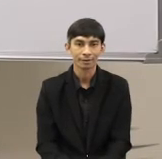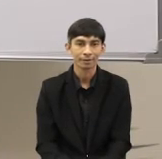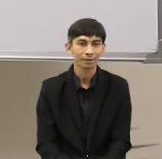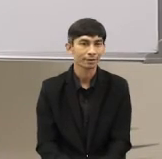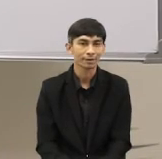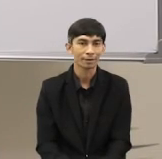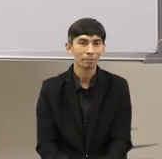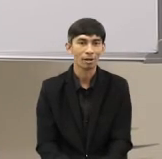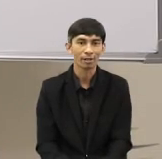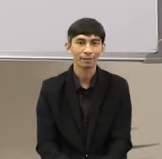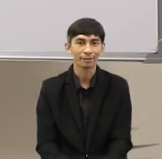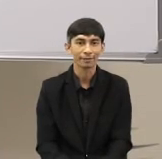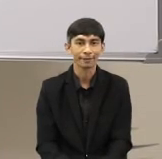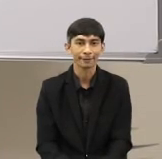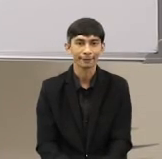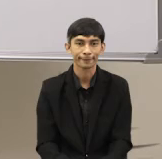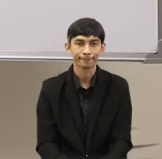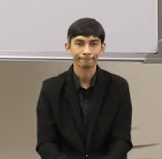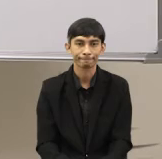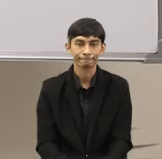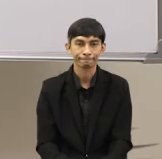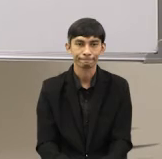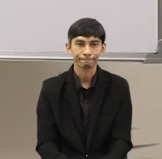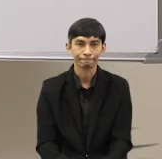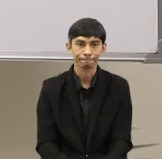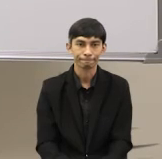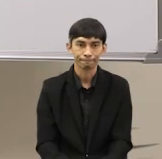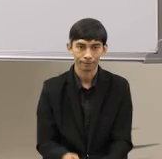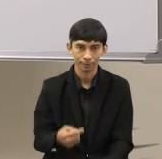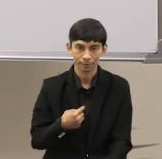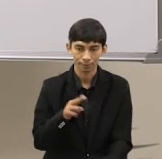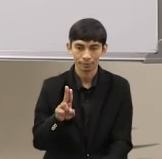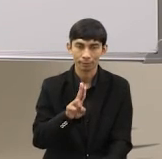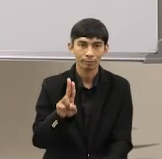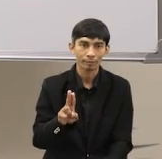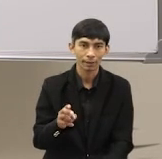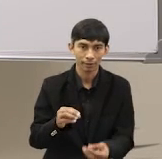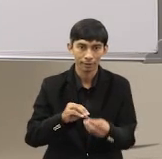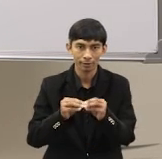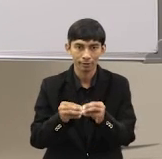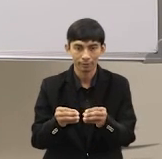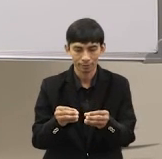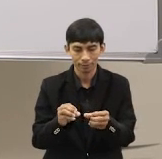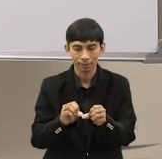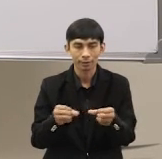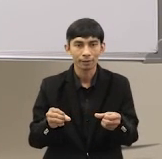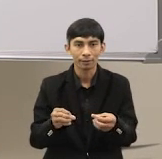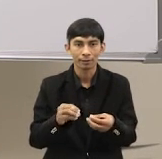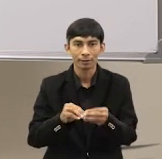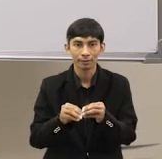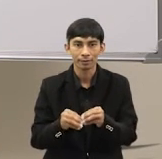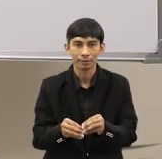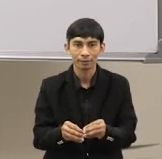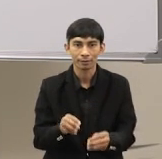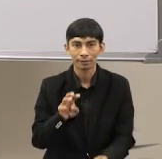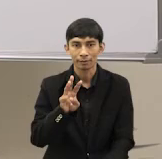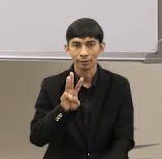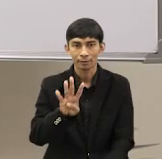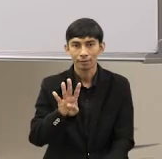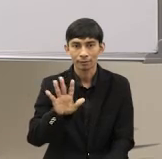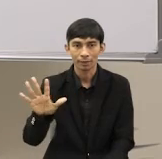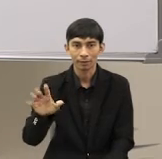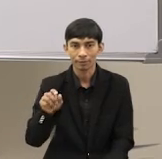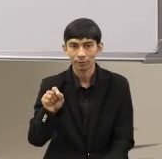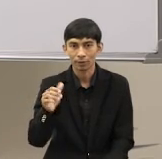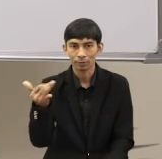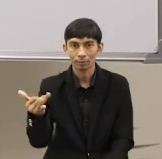ăn chấm nọt cho mùi nẹ kru nẹ kru pra là ba lê sai sập pram choi pram bấy đo nâng sam sập muối choi pram